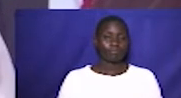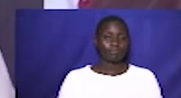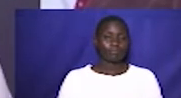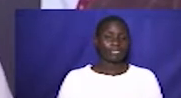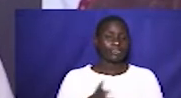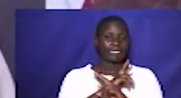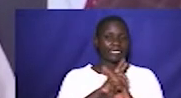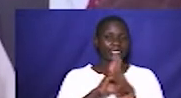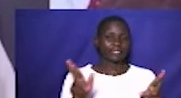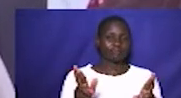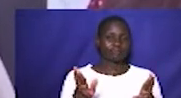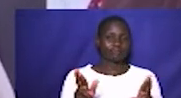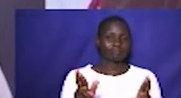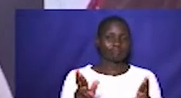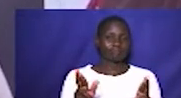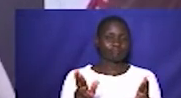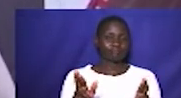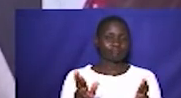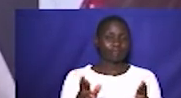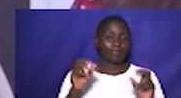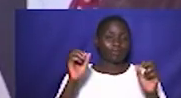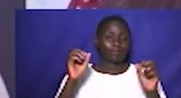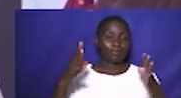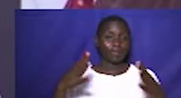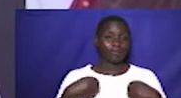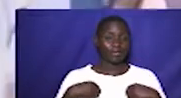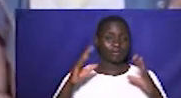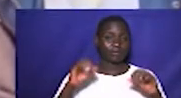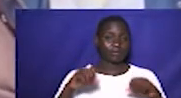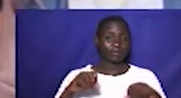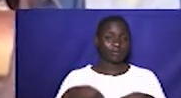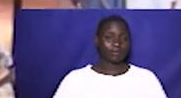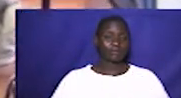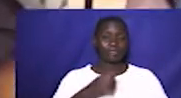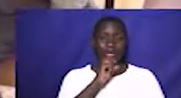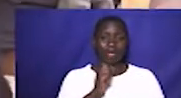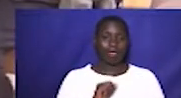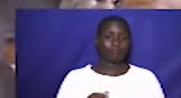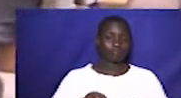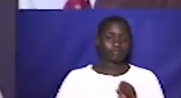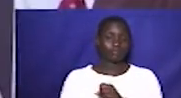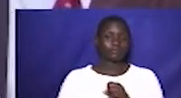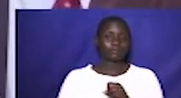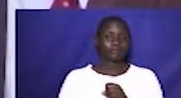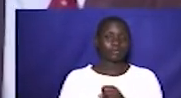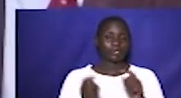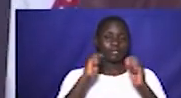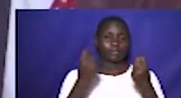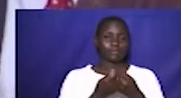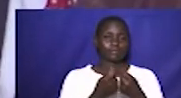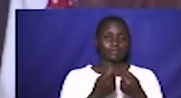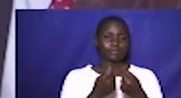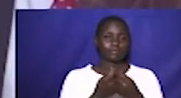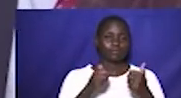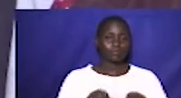tuko na suluhisho na tumekubaliana kwamba vijana kwa wazee wataendelea kushauriana ili jamii iendelee kuwa